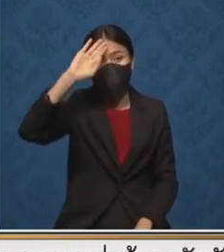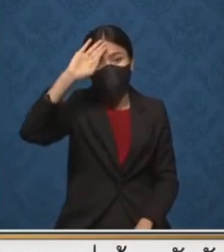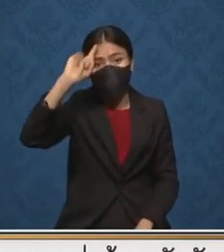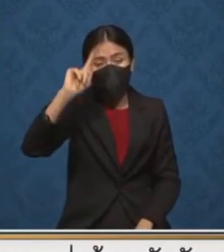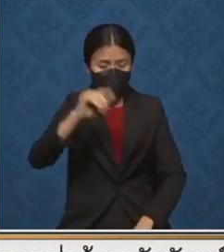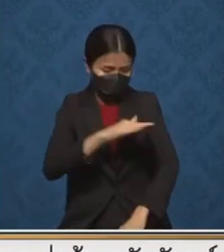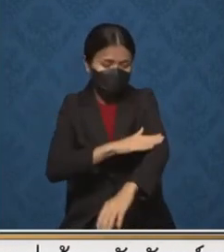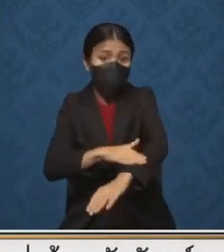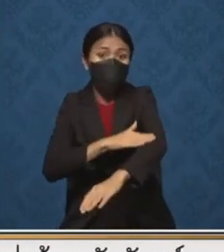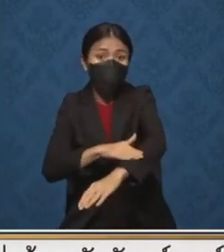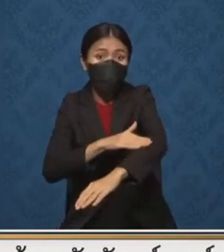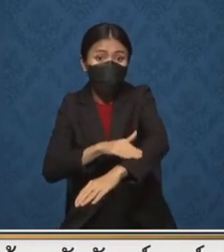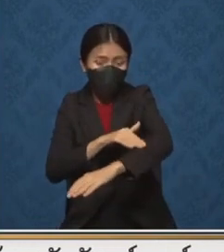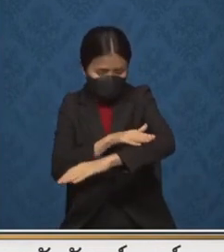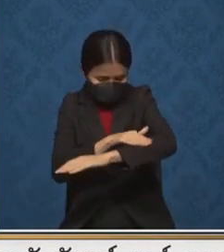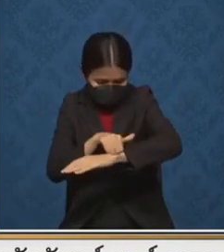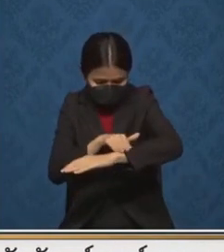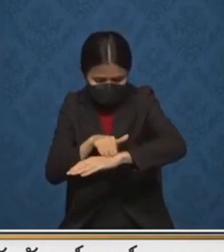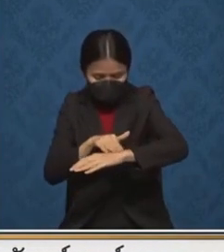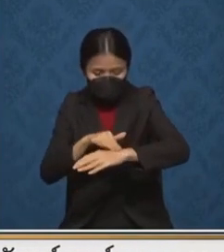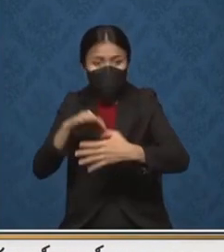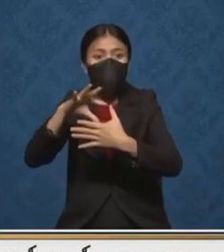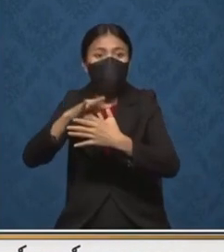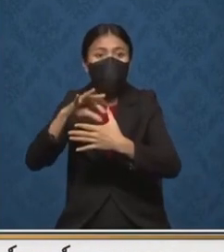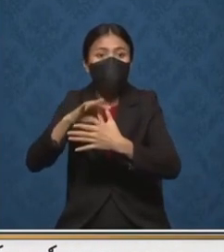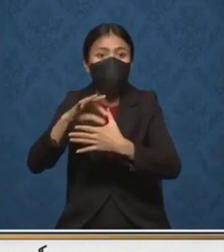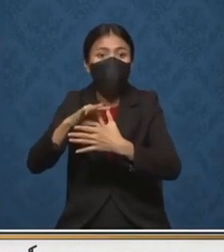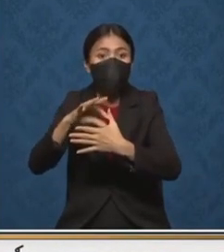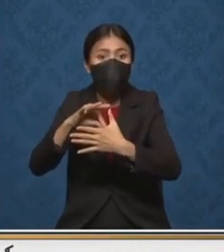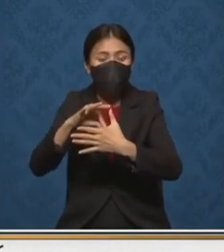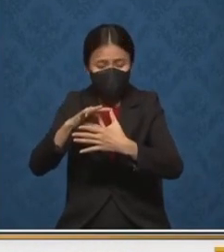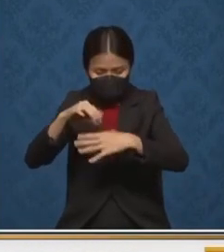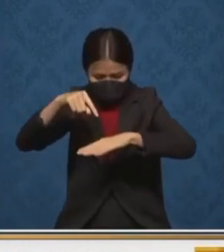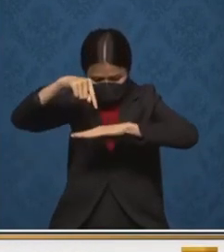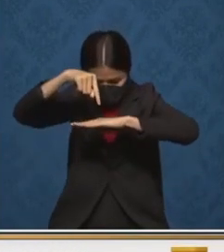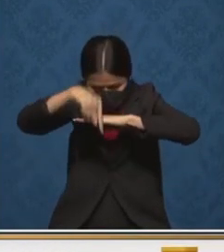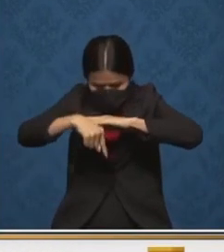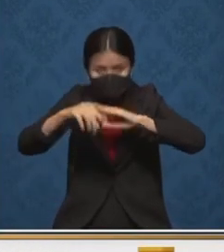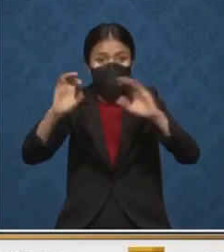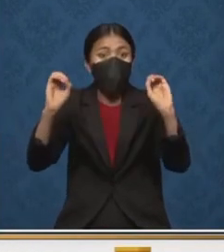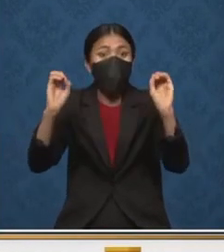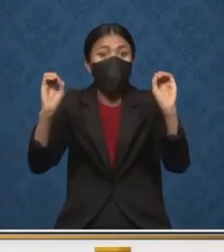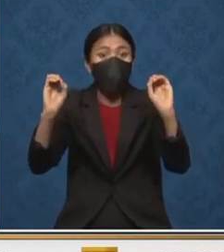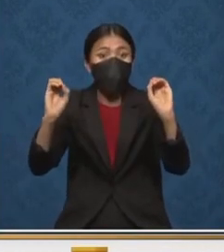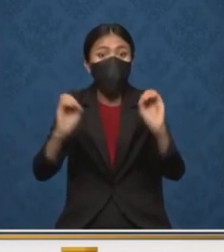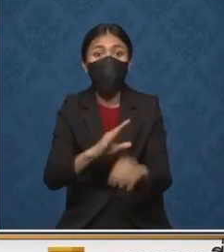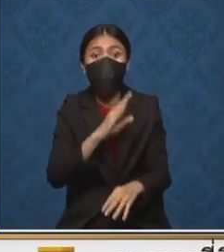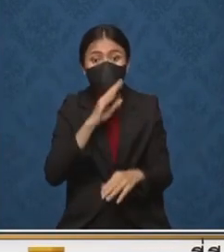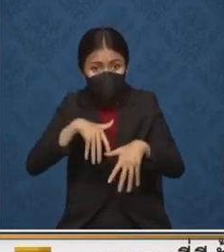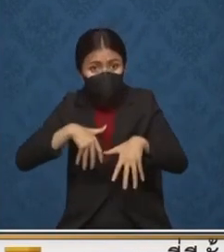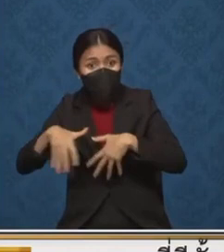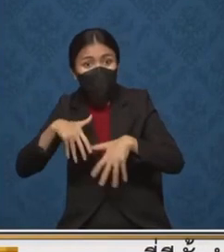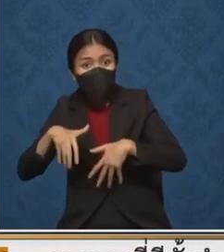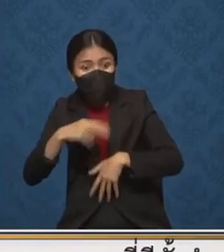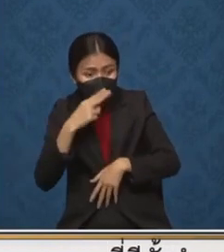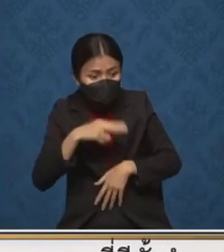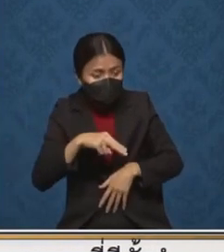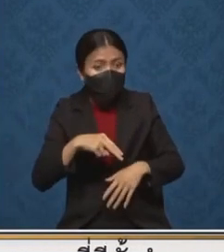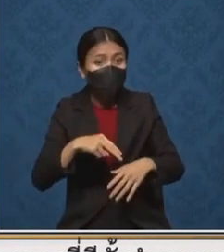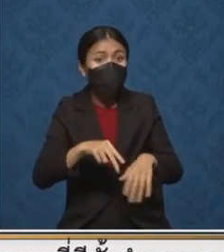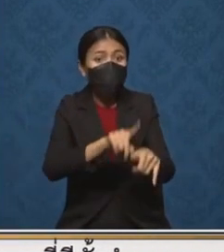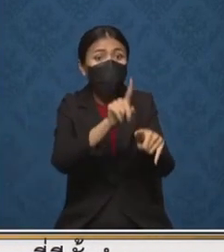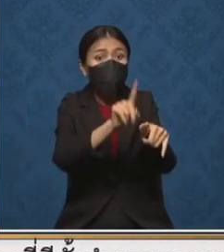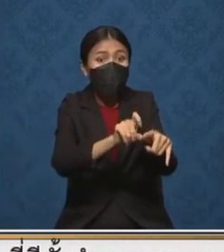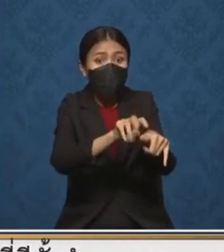ผิวหนังเท่านั้นเนื้อสัตว์ไม่ถึงแต่ถ้าหากว่าประชาชนไปบริโภค